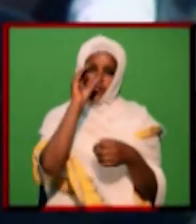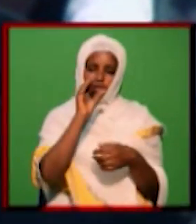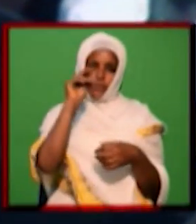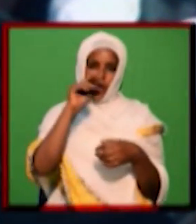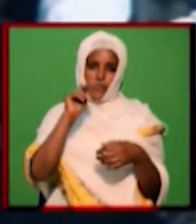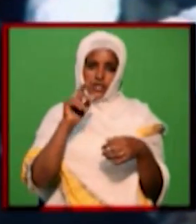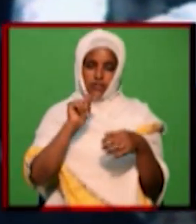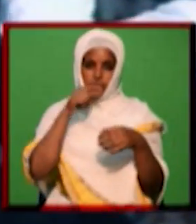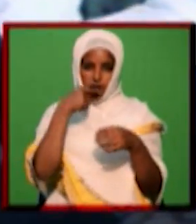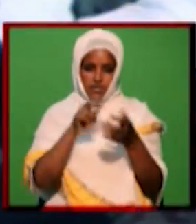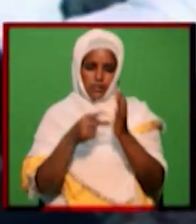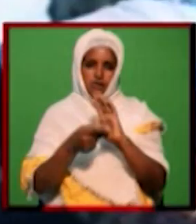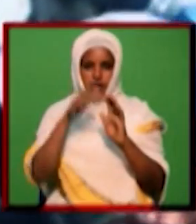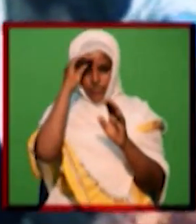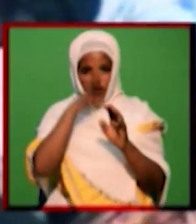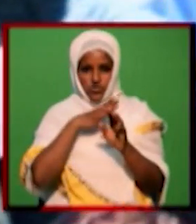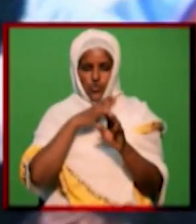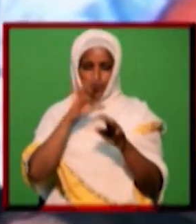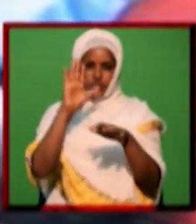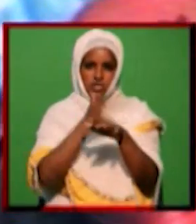ህማማት ማለት በሰዋሰው ግስ